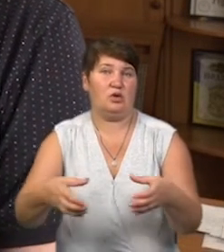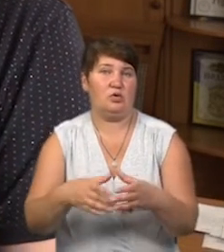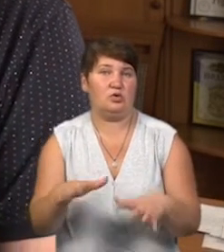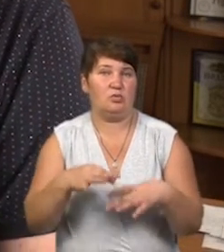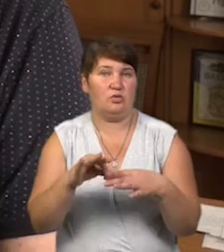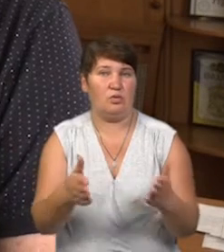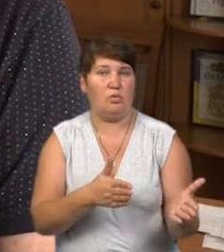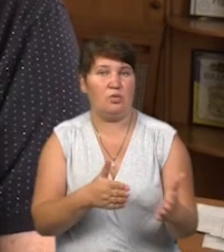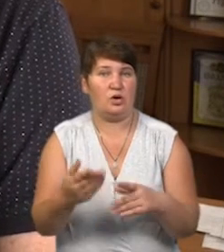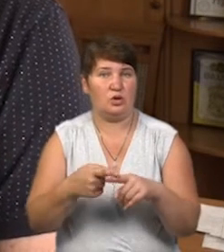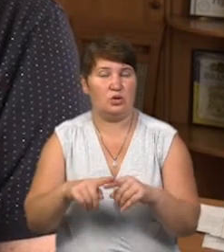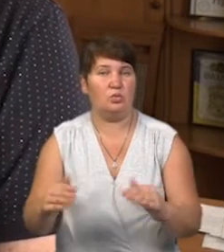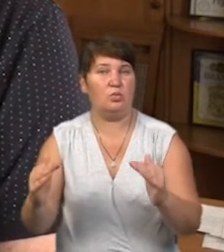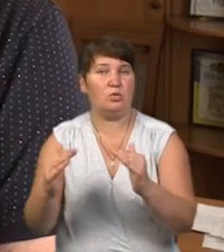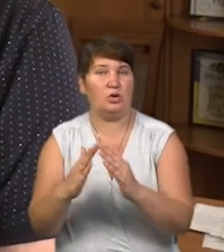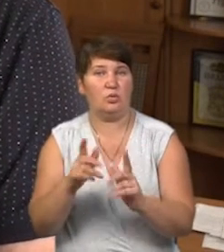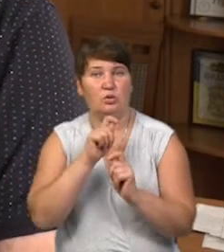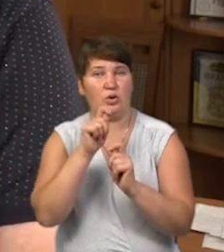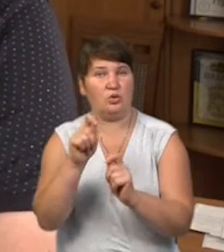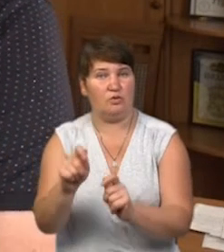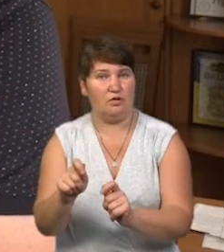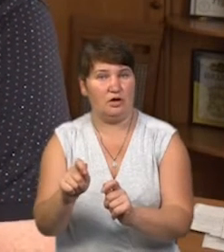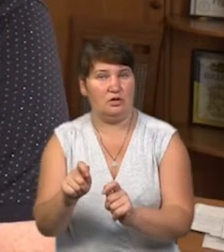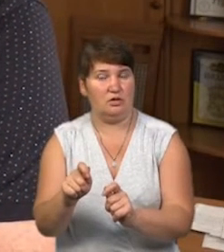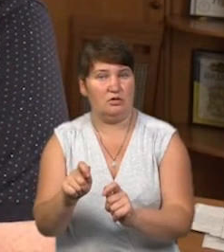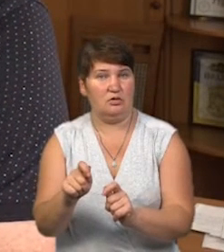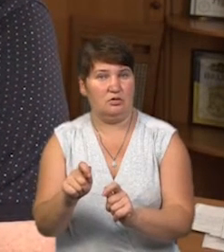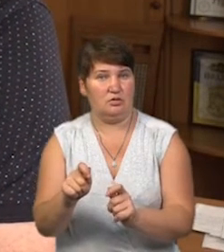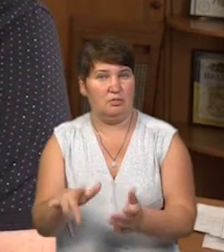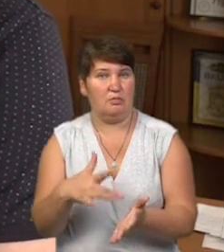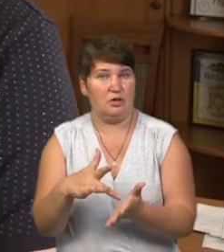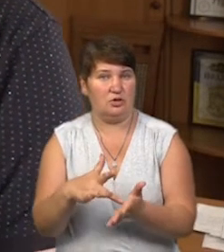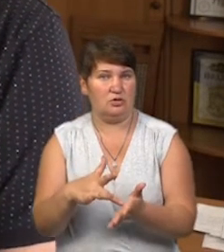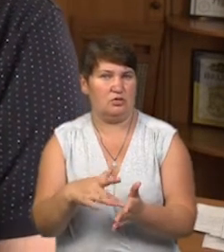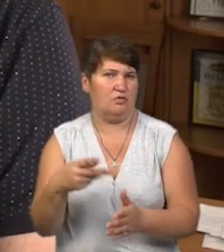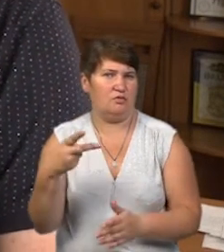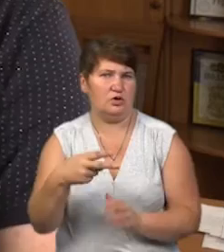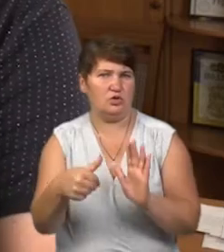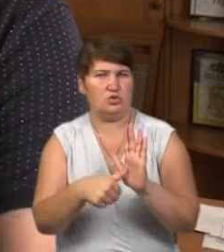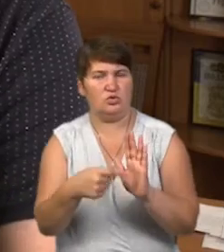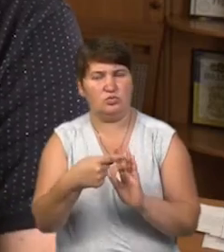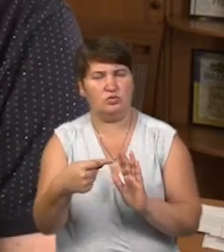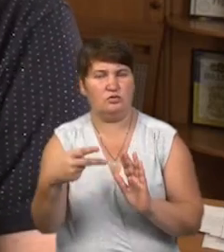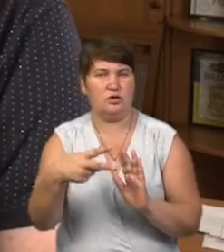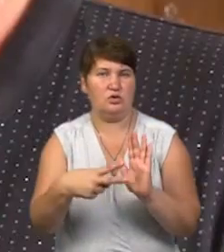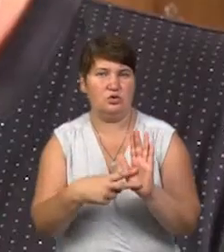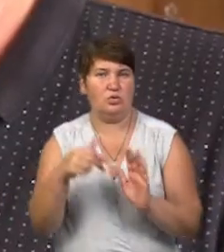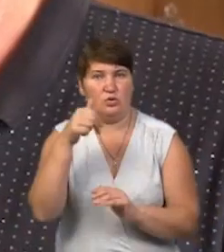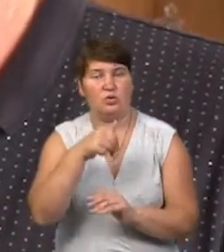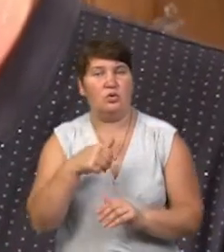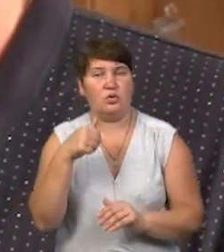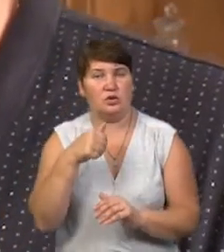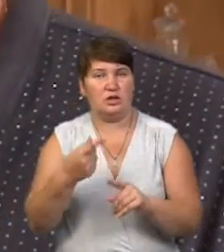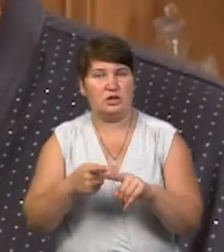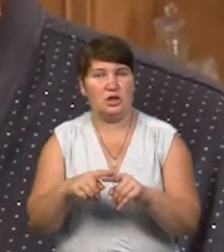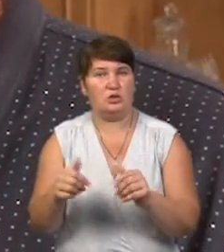ту будівлю, яку їм подарувало місто в 6-му чи в 7-му році. Це сусідня будівля. Я не